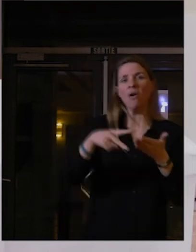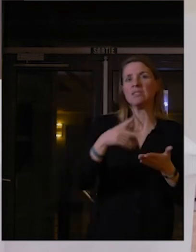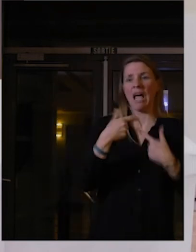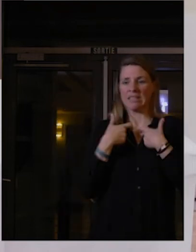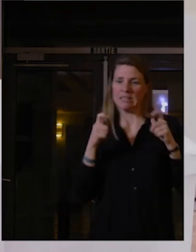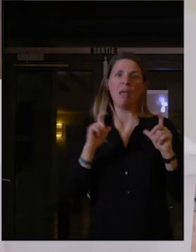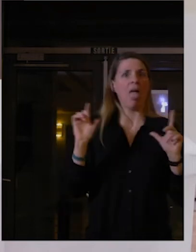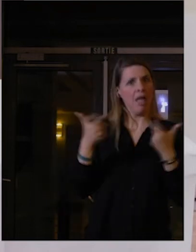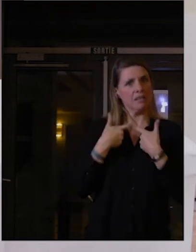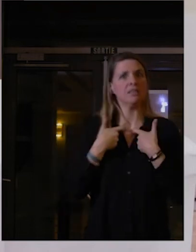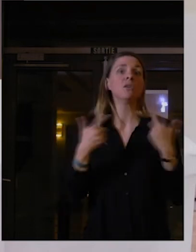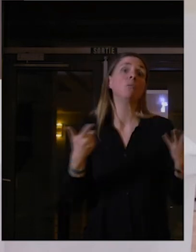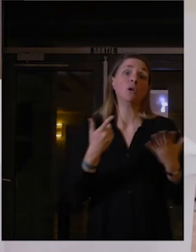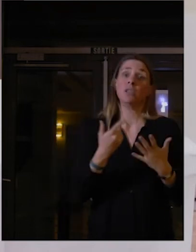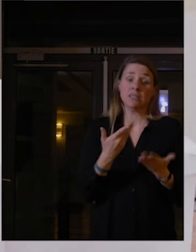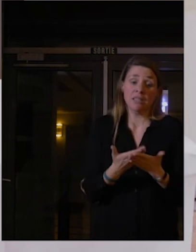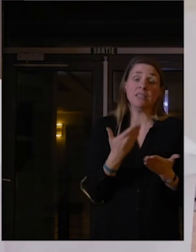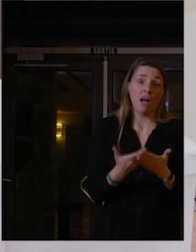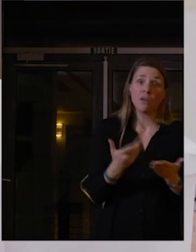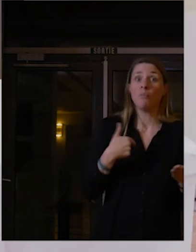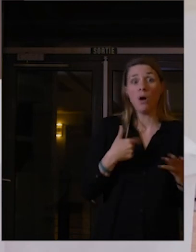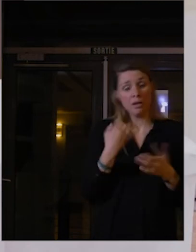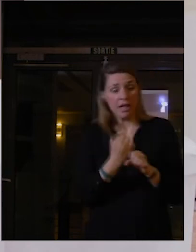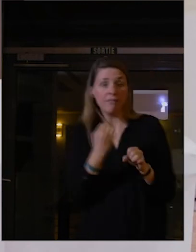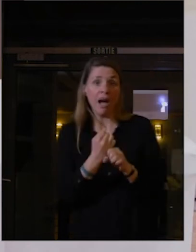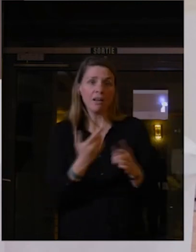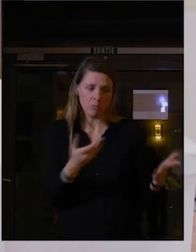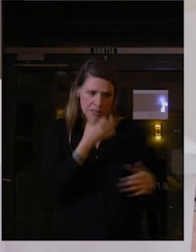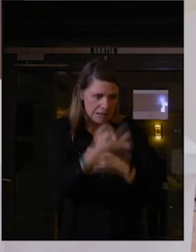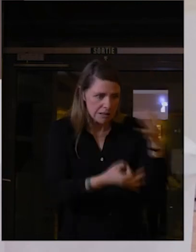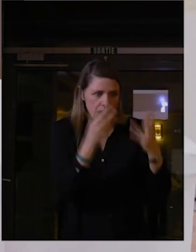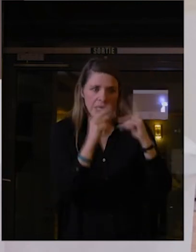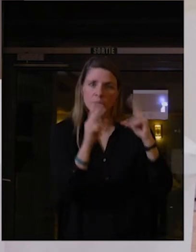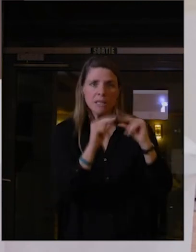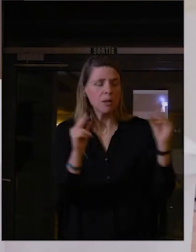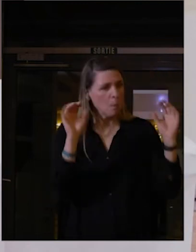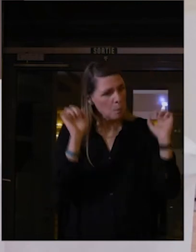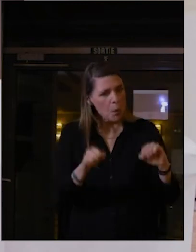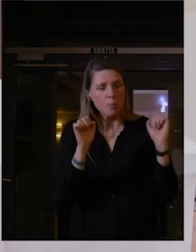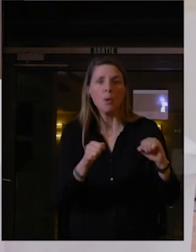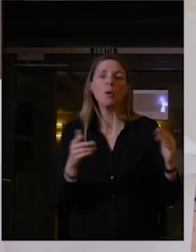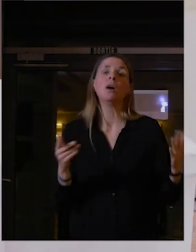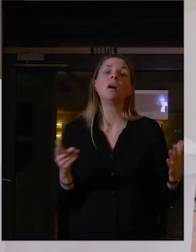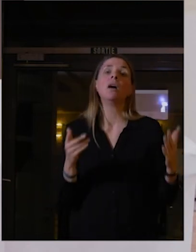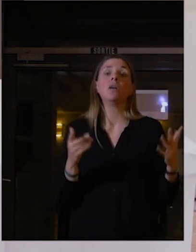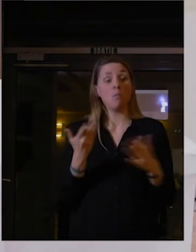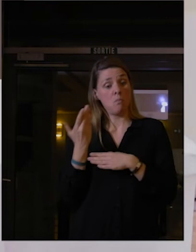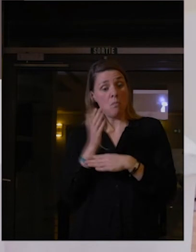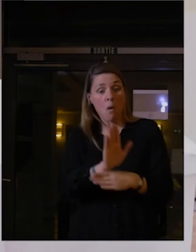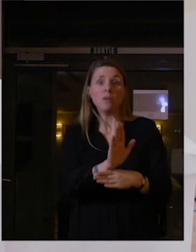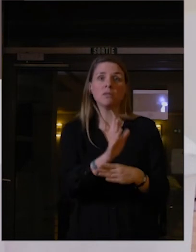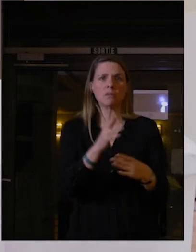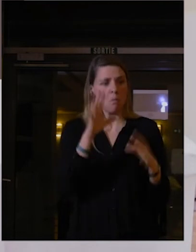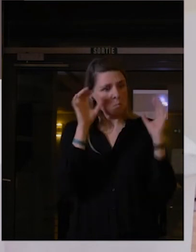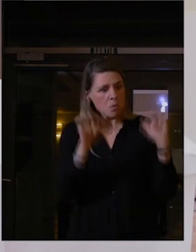a vraiment eu tout ce travail de déconstruction en leur disant, enfin en leur montrant que